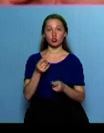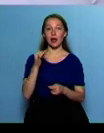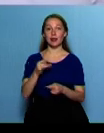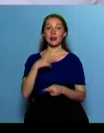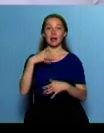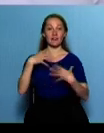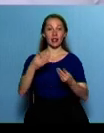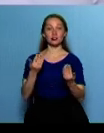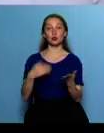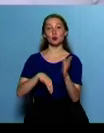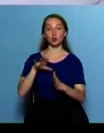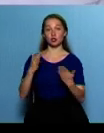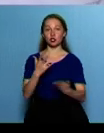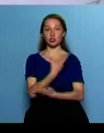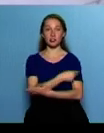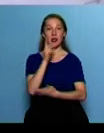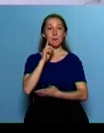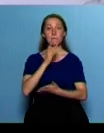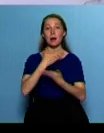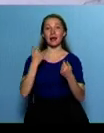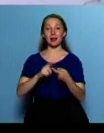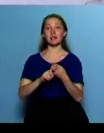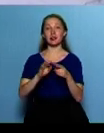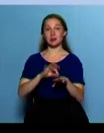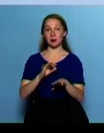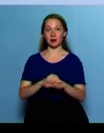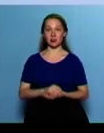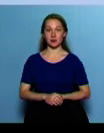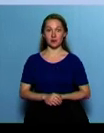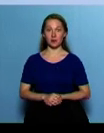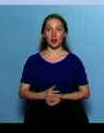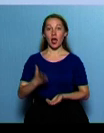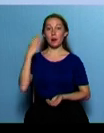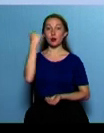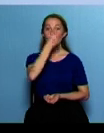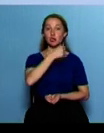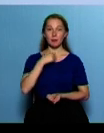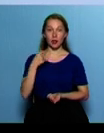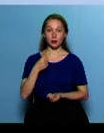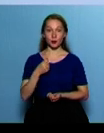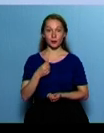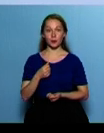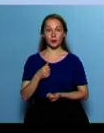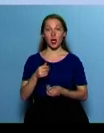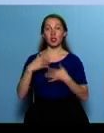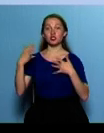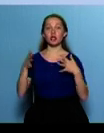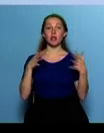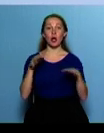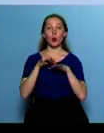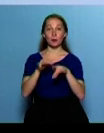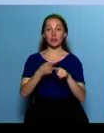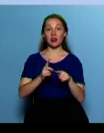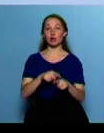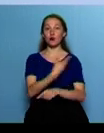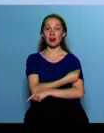лучше сделать сейчас, когда еще нет подъема респираторных заболеваний. В прошлом году достаточно широко провели вакцинацию,